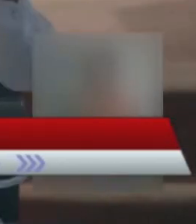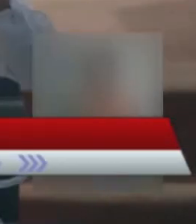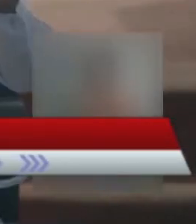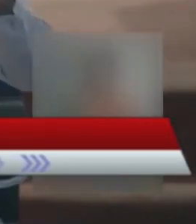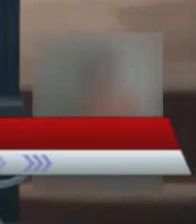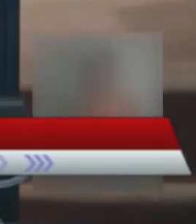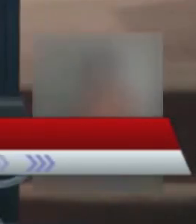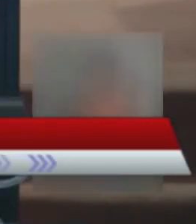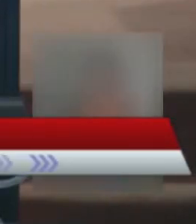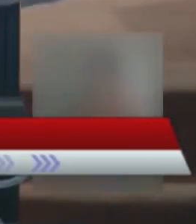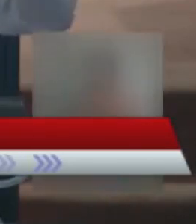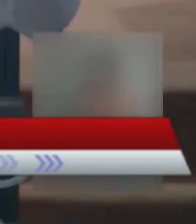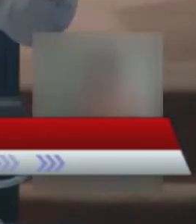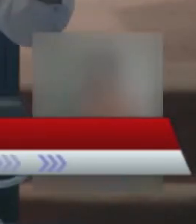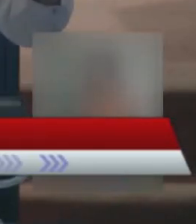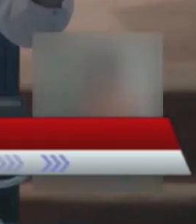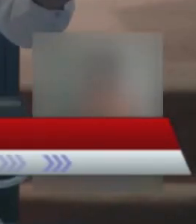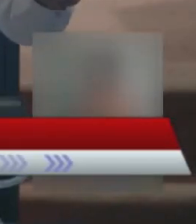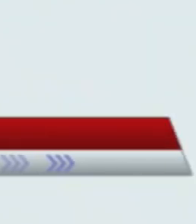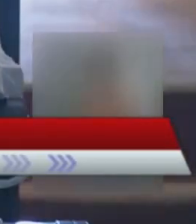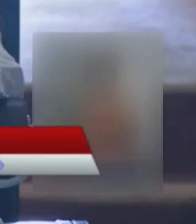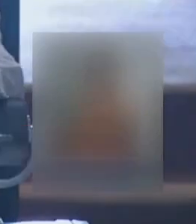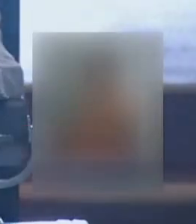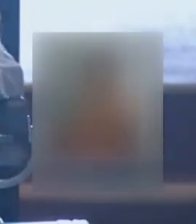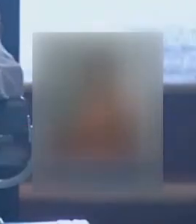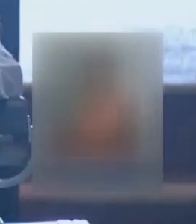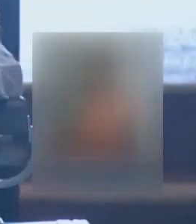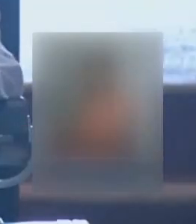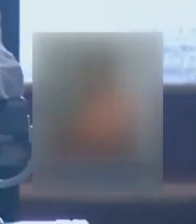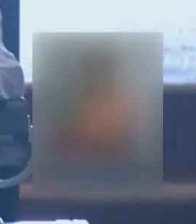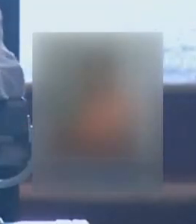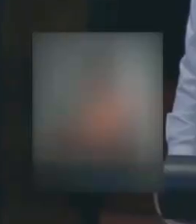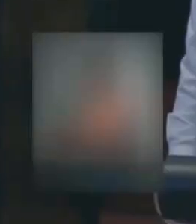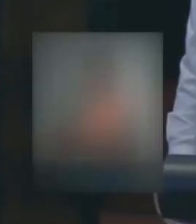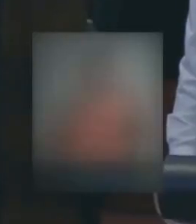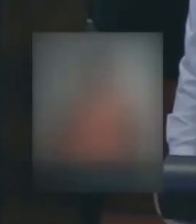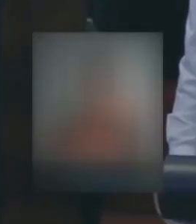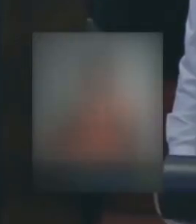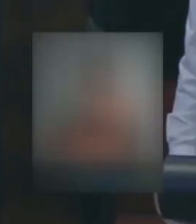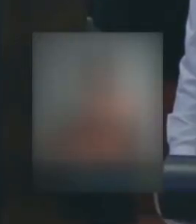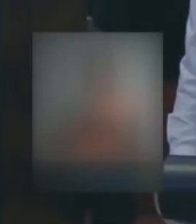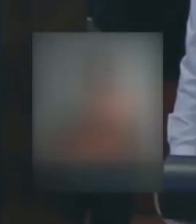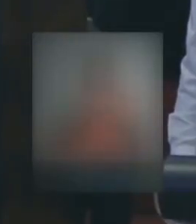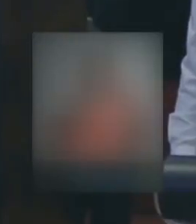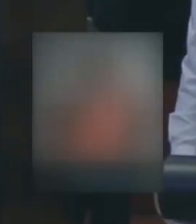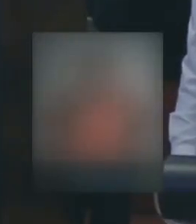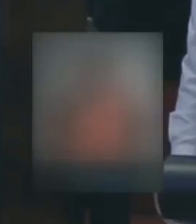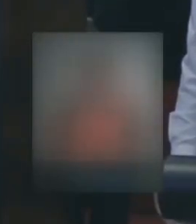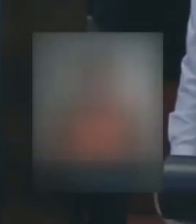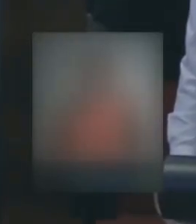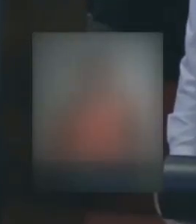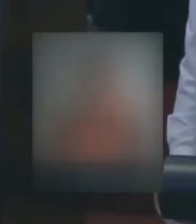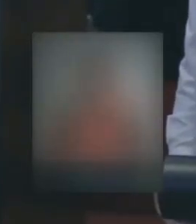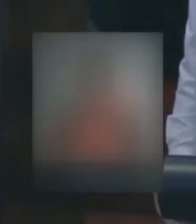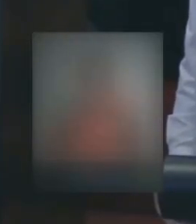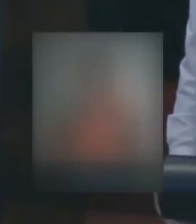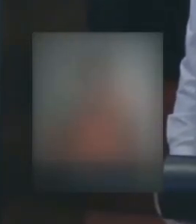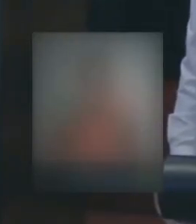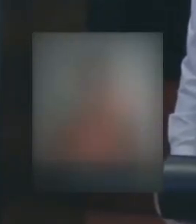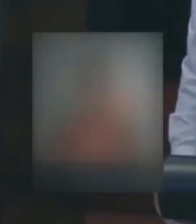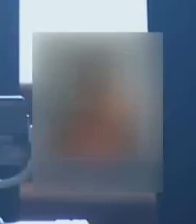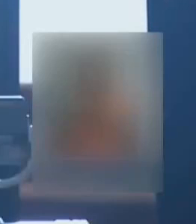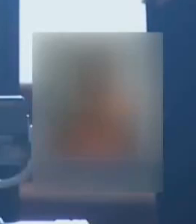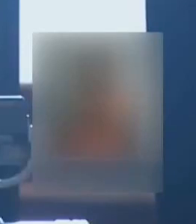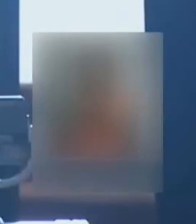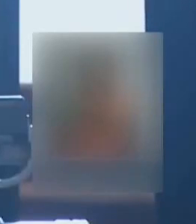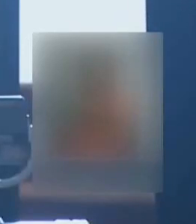කාලේ විතරක් නෙවෙයි. හැම රජයක් කාලෙම මේක කරලා තියෙනවා. මම කියන්නේ හරියට අද අපි කරා වගේ. ඒකලා ඒක බදු. ඔබතුමාලේ කාලේ මොනවද කරේ? මම කියන්නේ